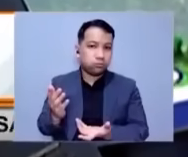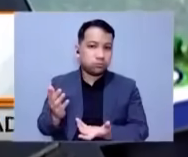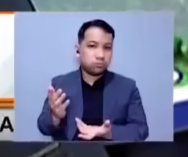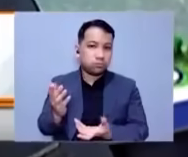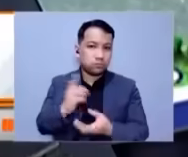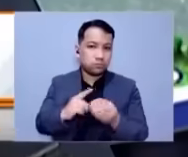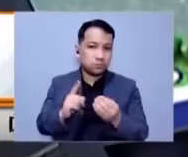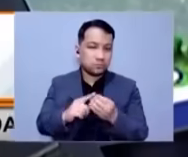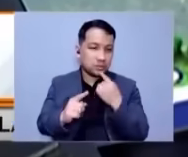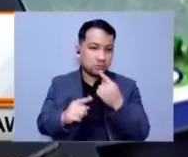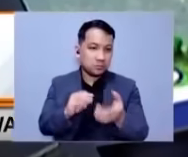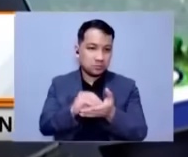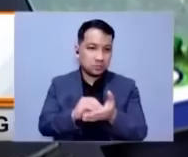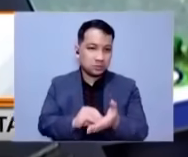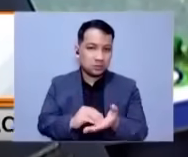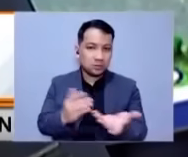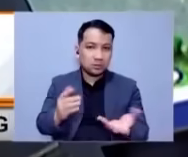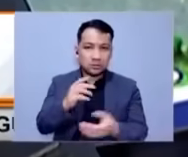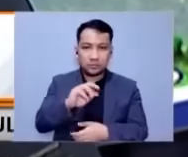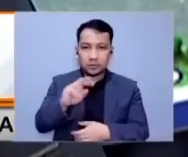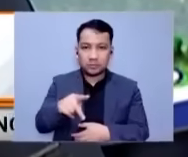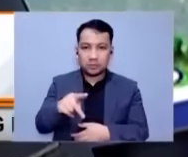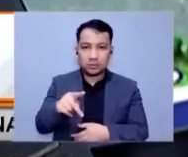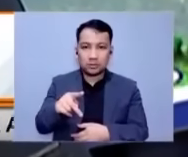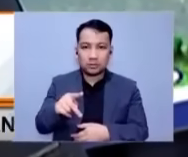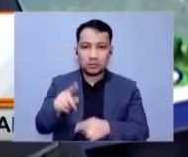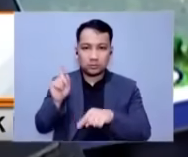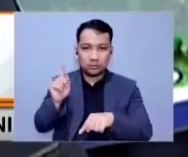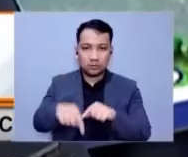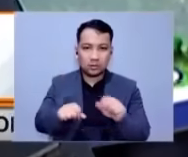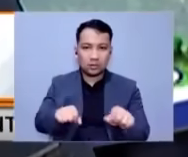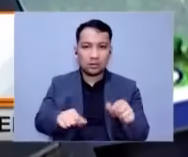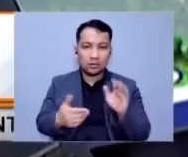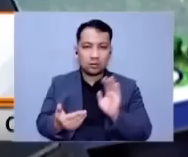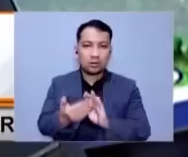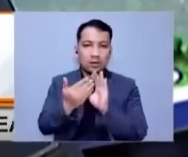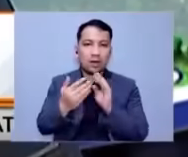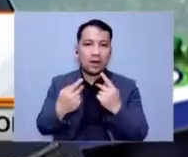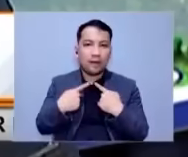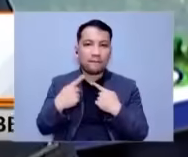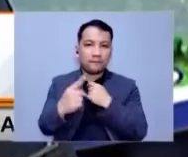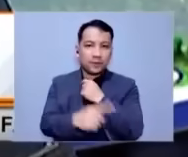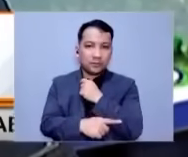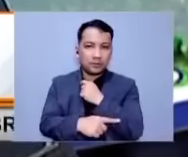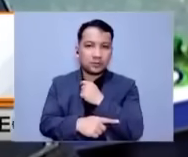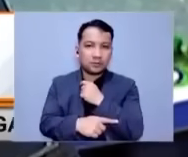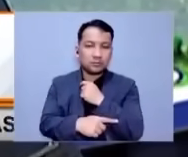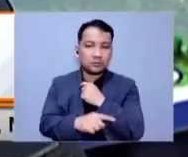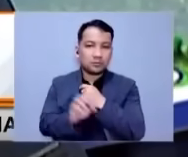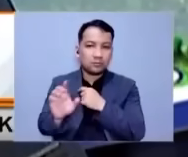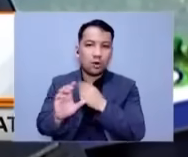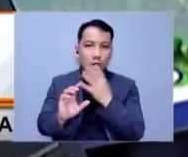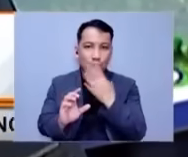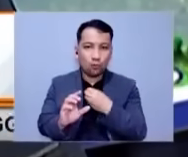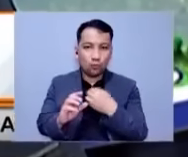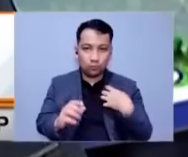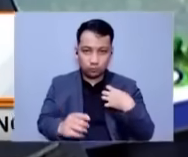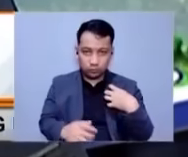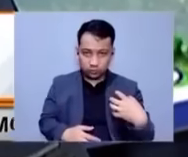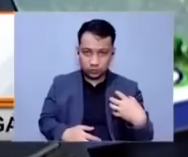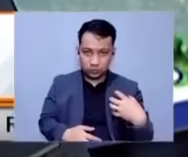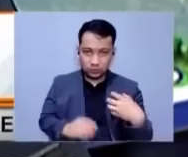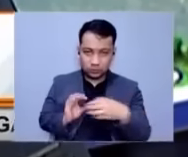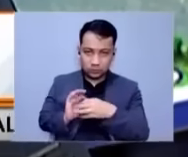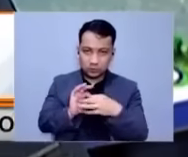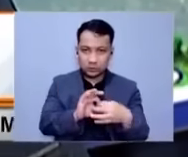being stated officially ng PNP po, then posible po na may kakaharapin pong sanction po ang sino mga pulis na hindi